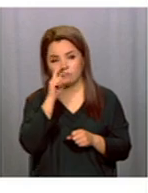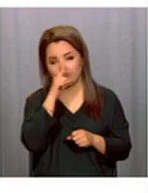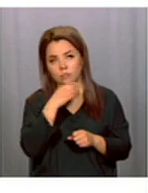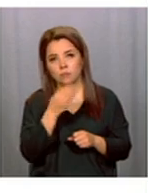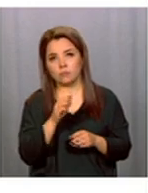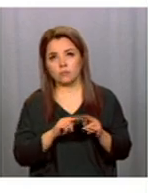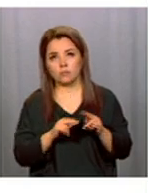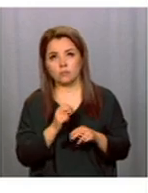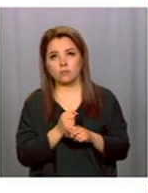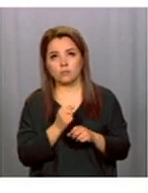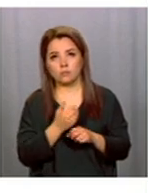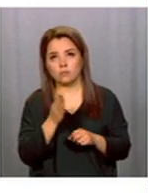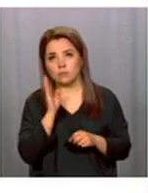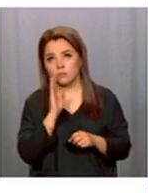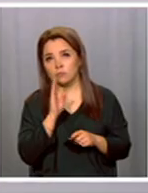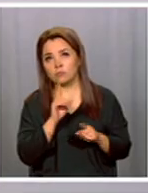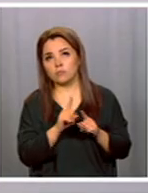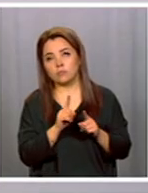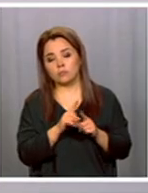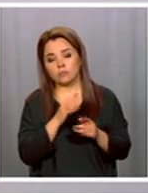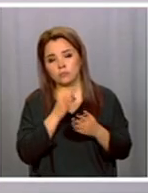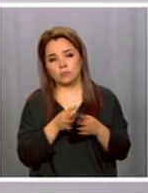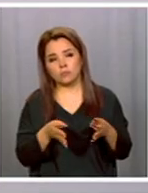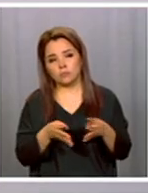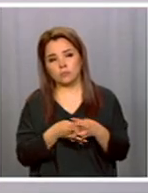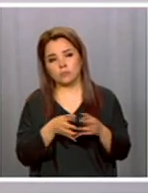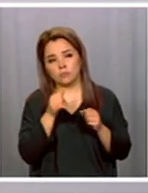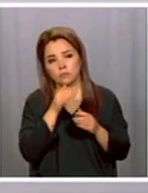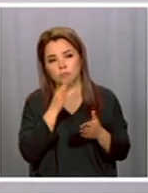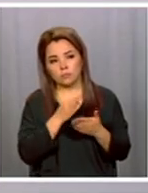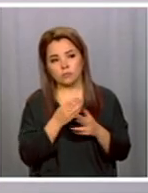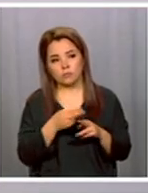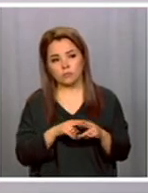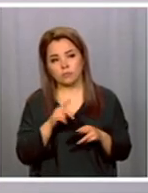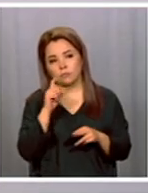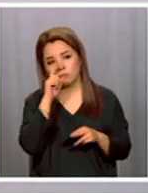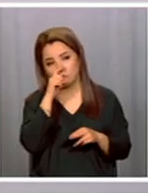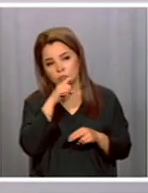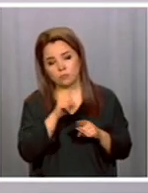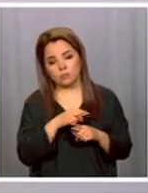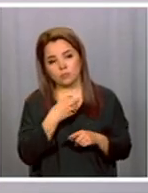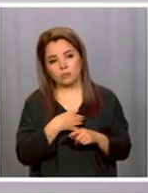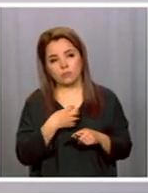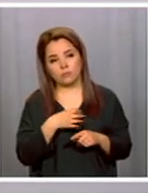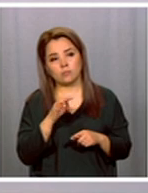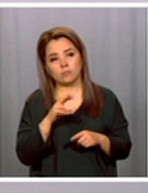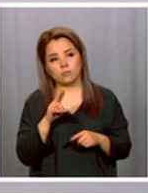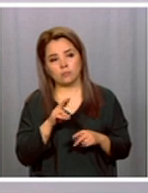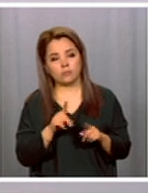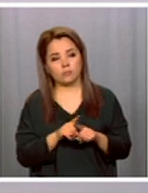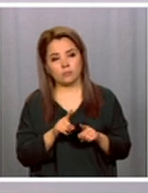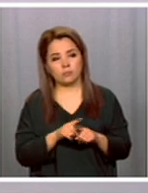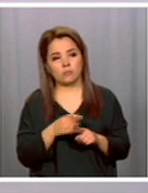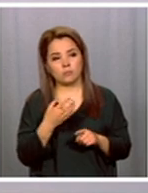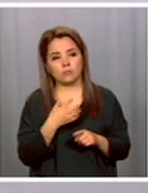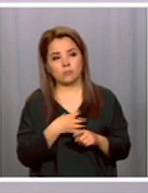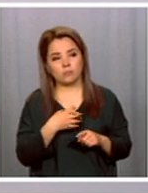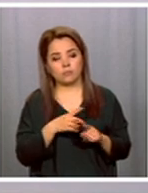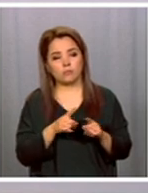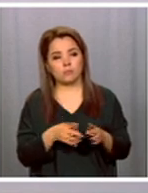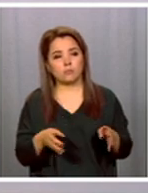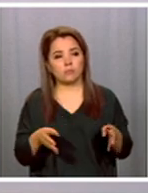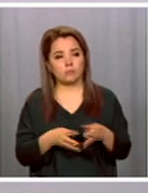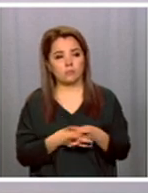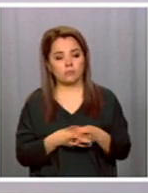құрамындағы сутекті ығыстыра алмайды. Келесі қышқылдардың негіздік оксидтермен және негіздермен